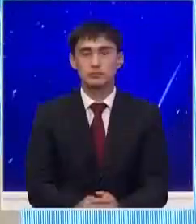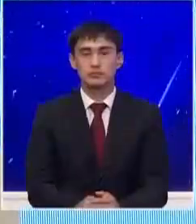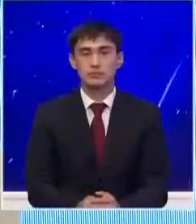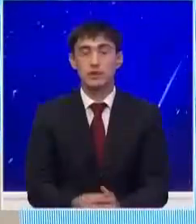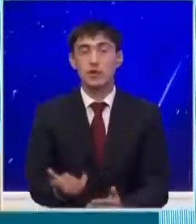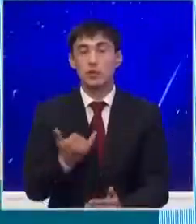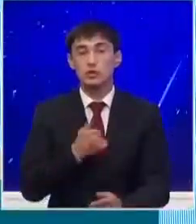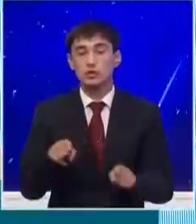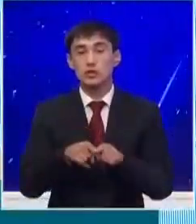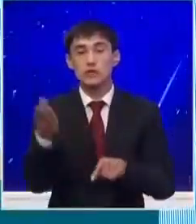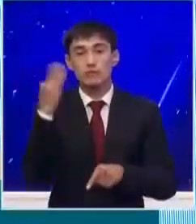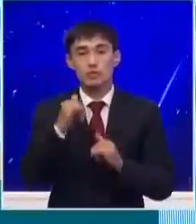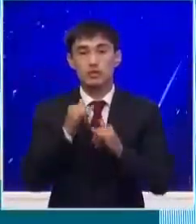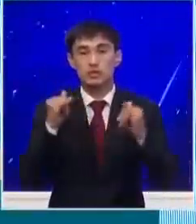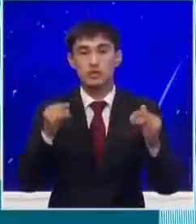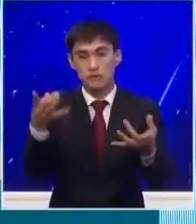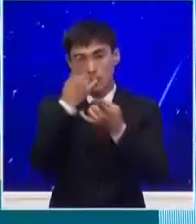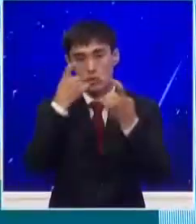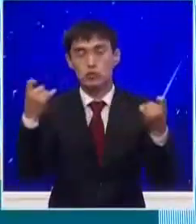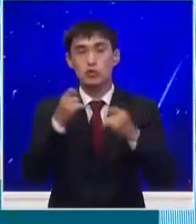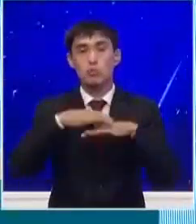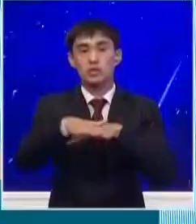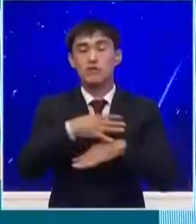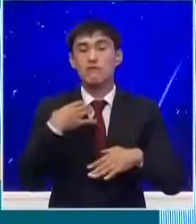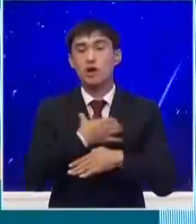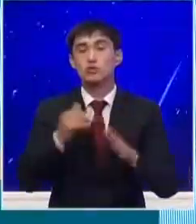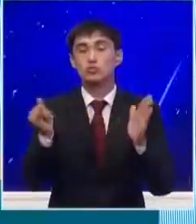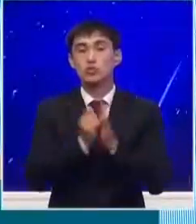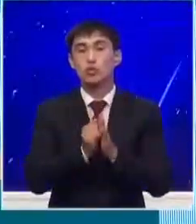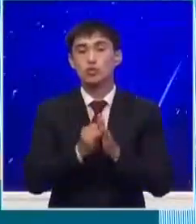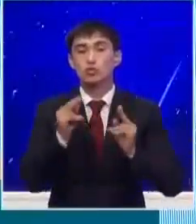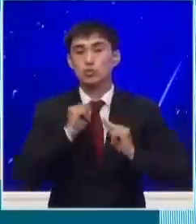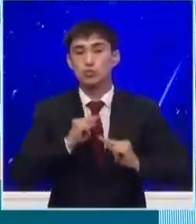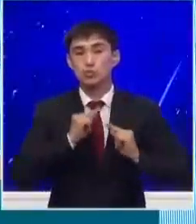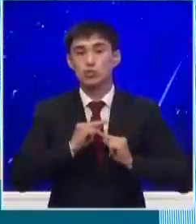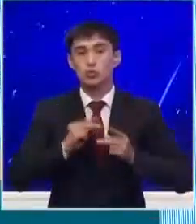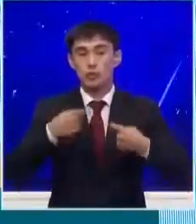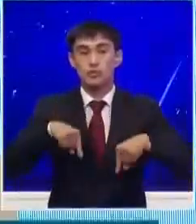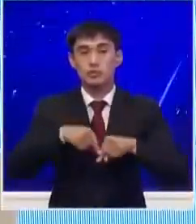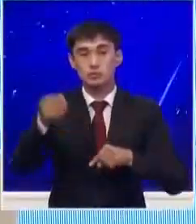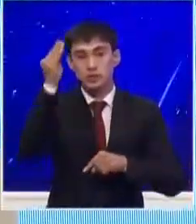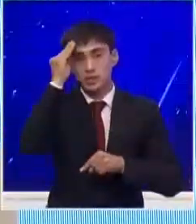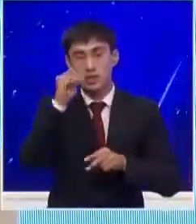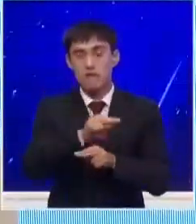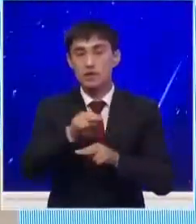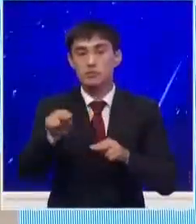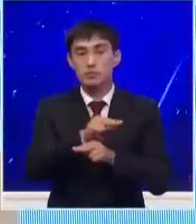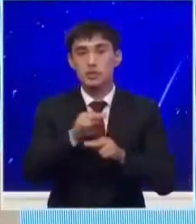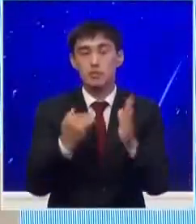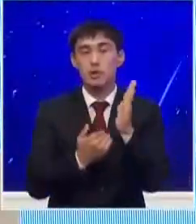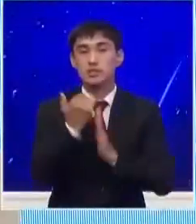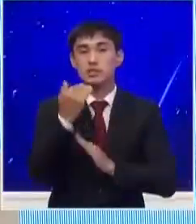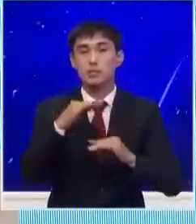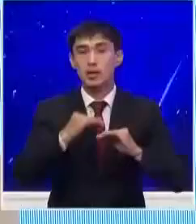На стыке времен и расширении информационной площадки важно установить культ труда в общественном сознании и воспитание